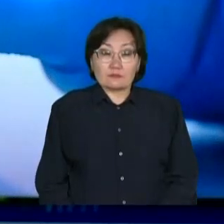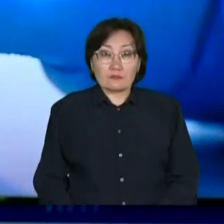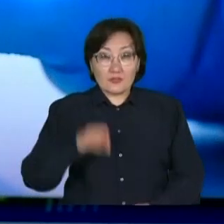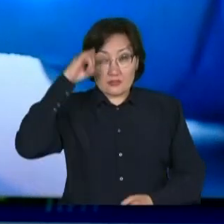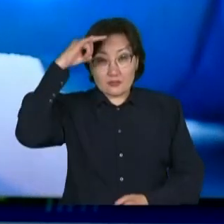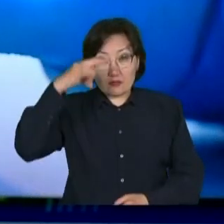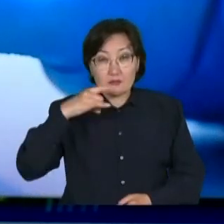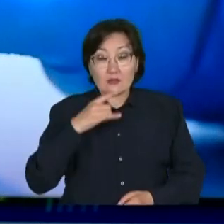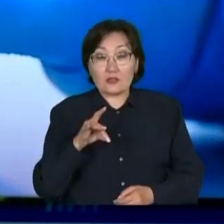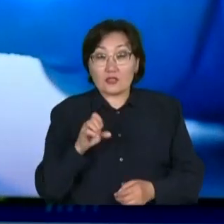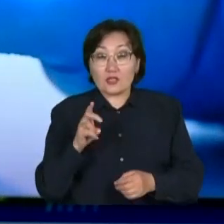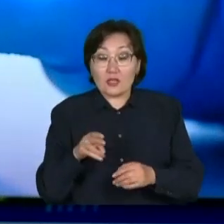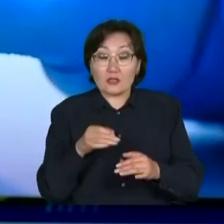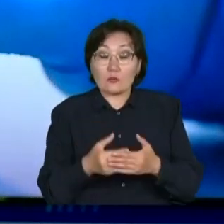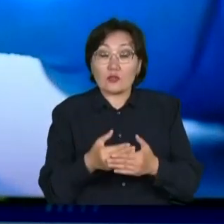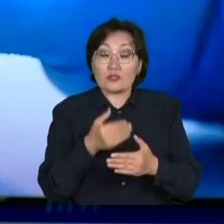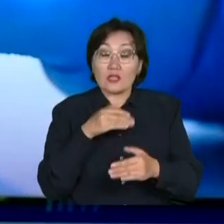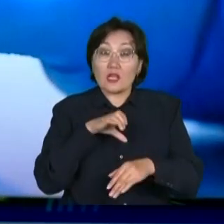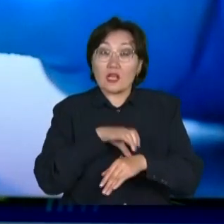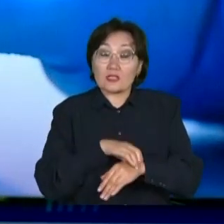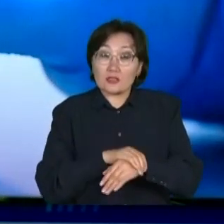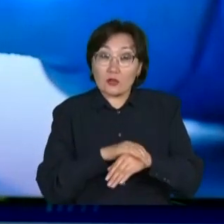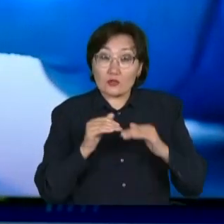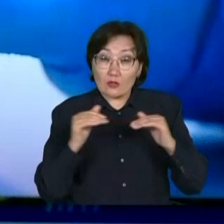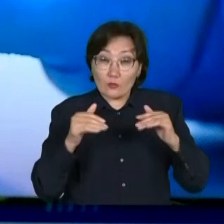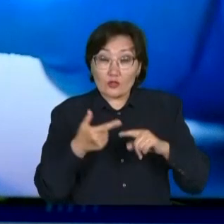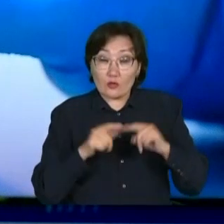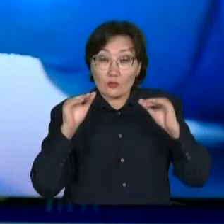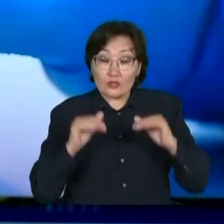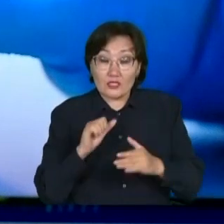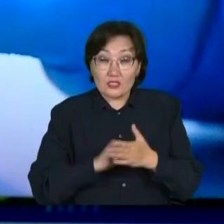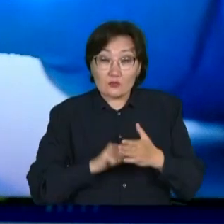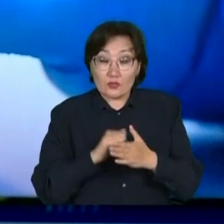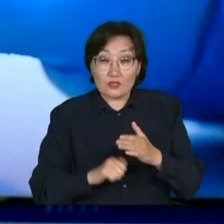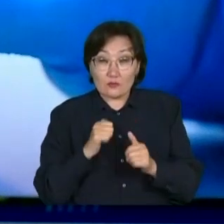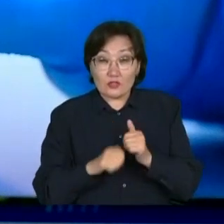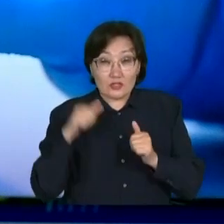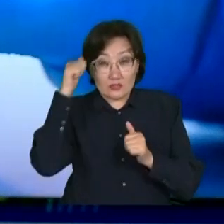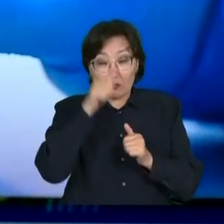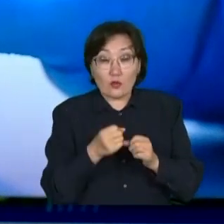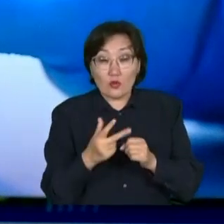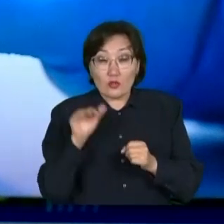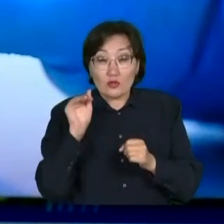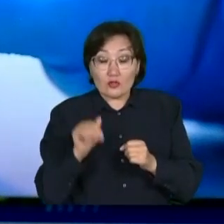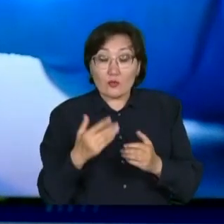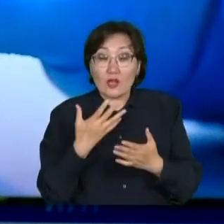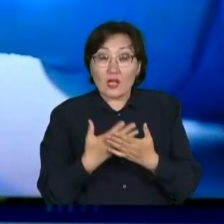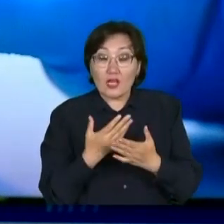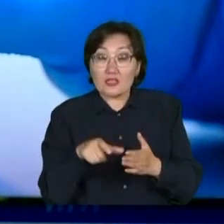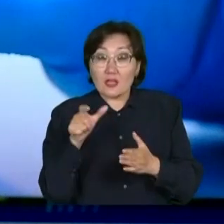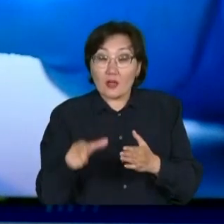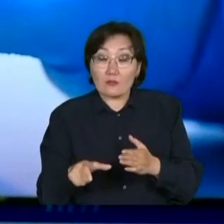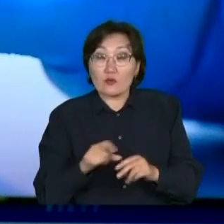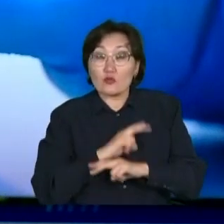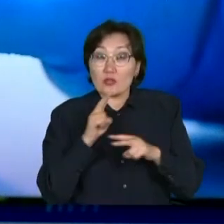Елімізде қатерлі ісікті ерте сатысында анықтау деңгейі өте төмен. Салдарынан жыл сайын 13 мың адам кеселге қарсы тұра алмай ажал